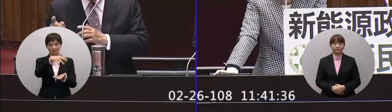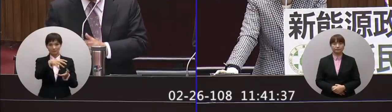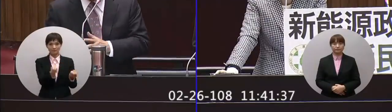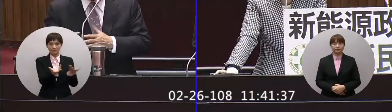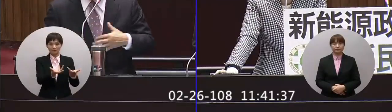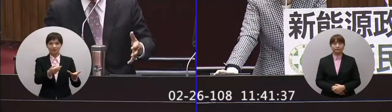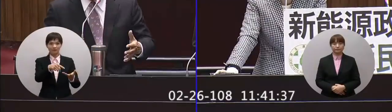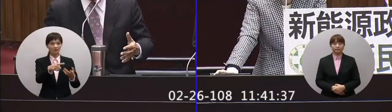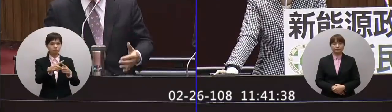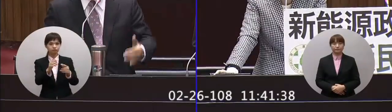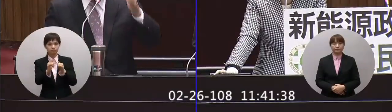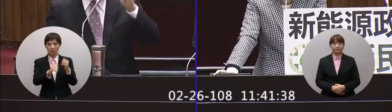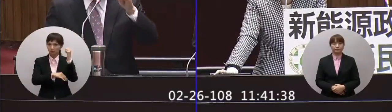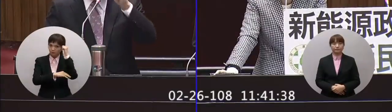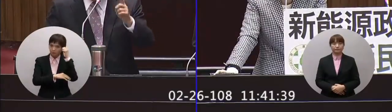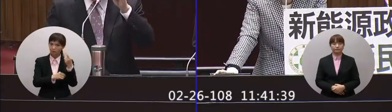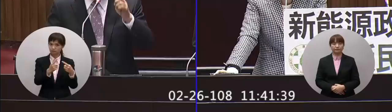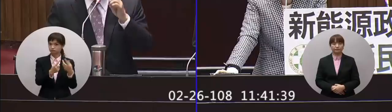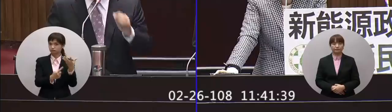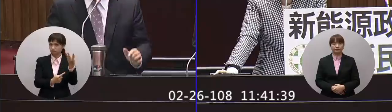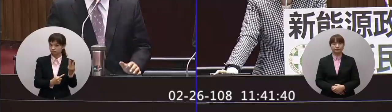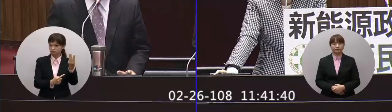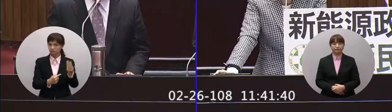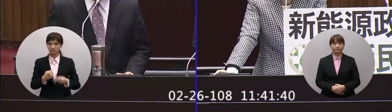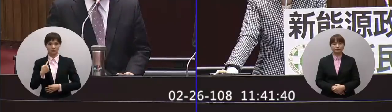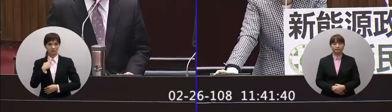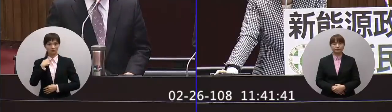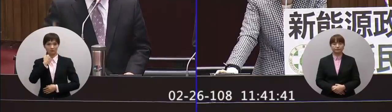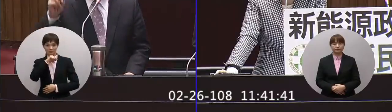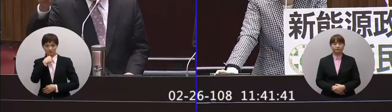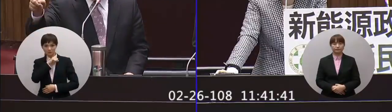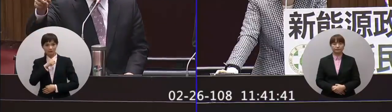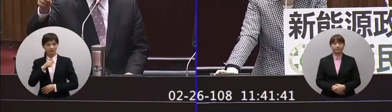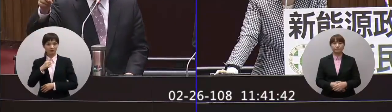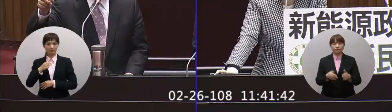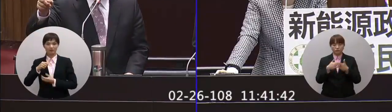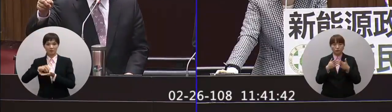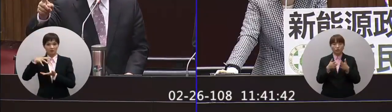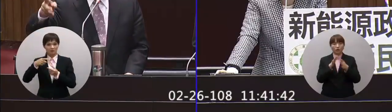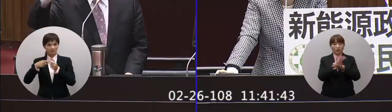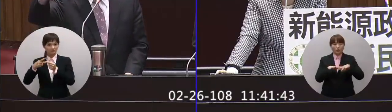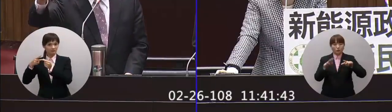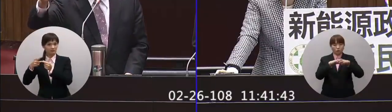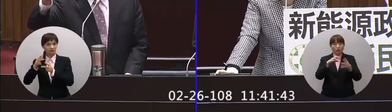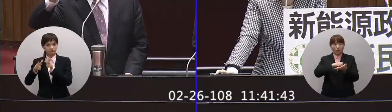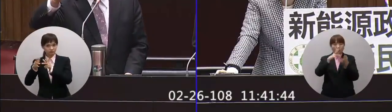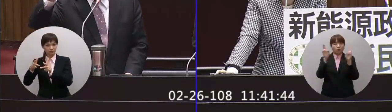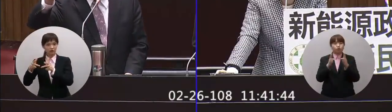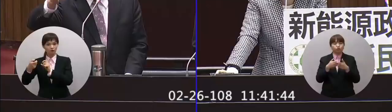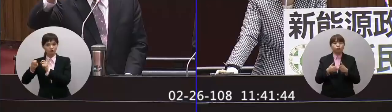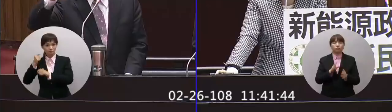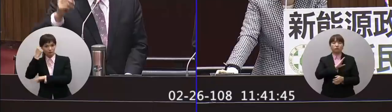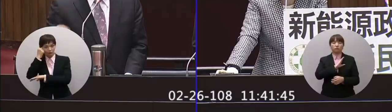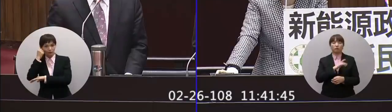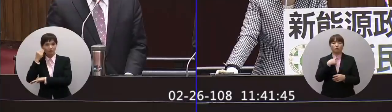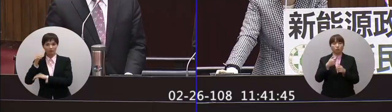核二、核四周边是近千万人口， 所以我们要安全的核能啊，没错、啊。 他